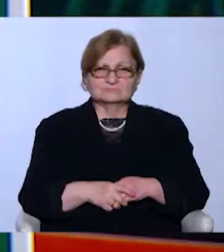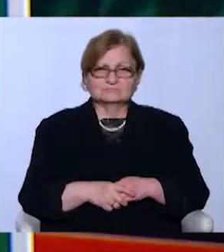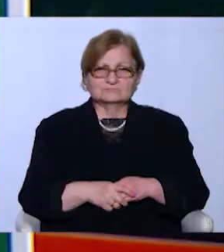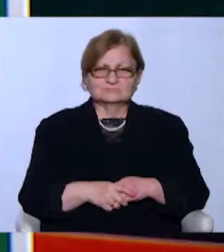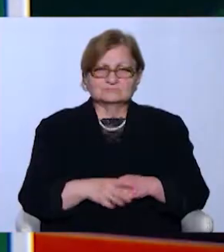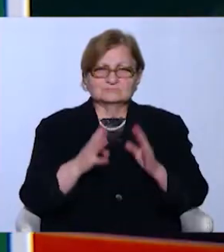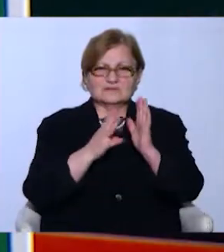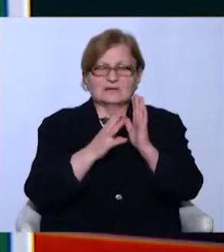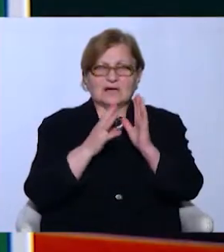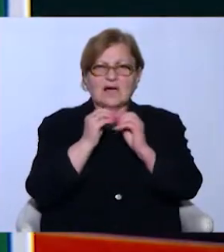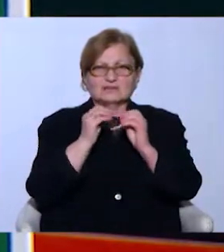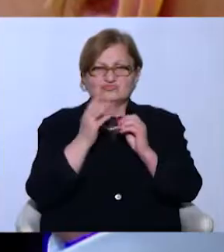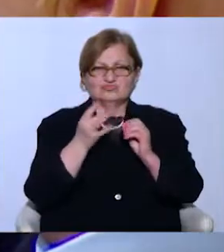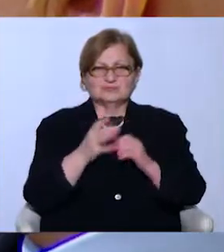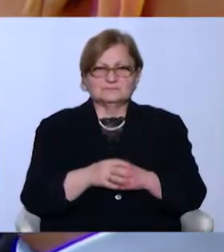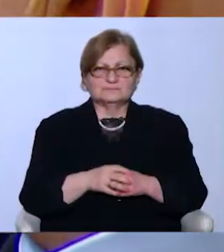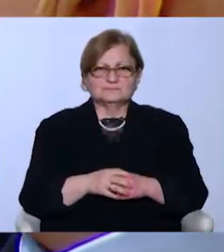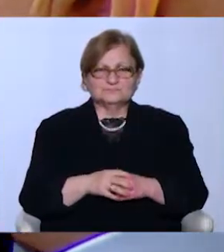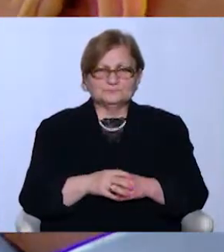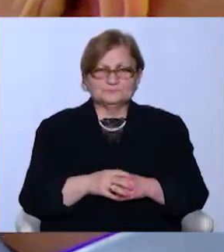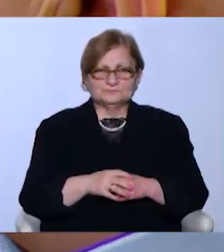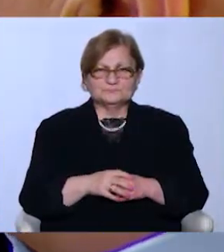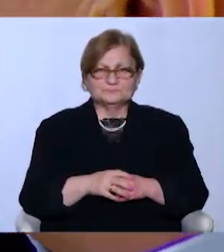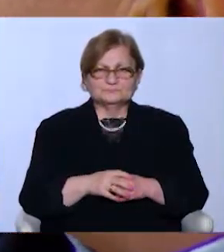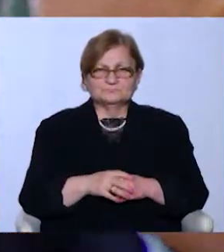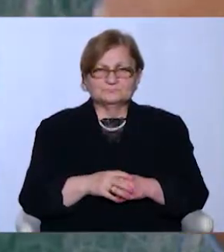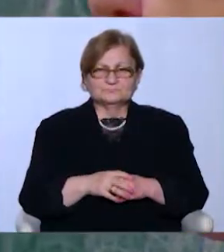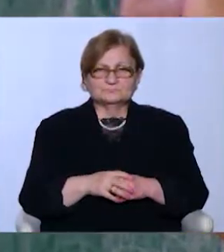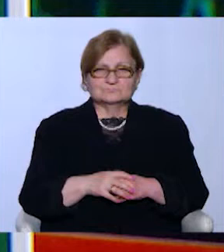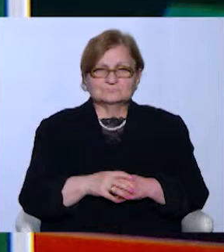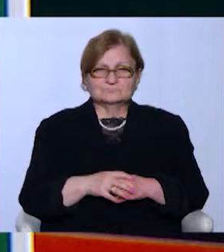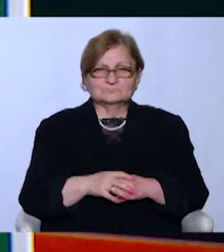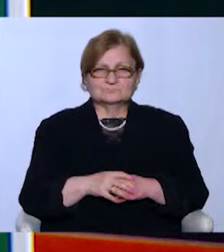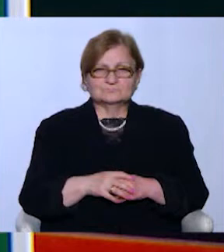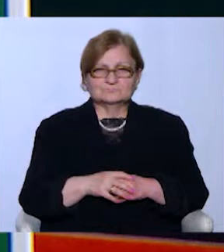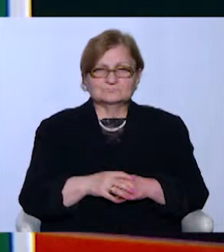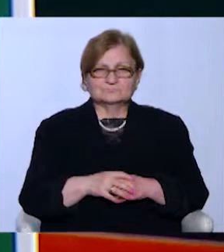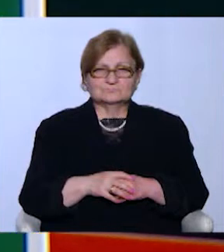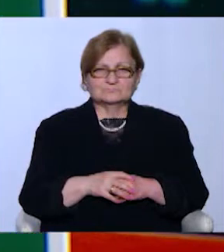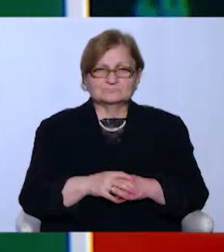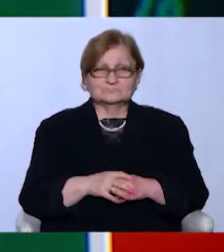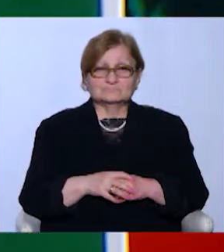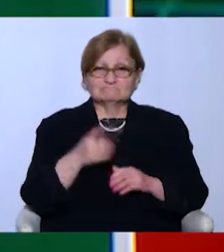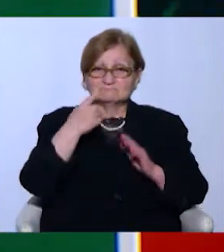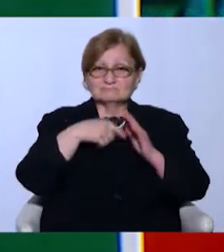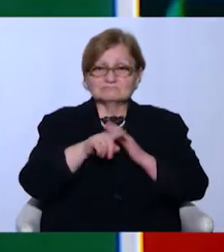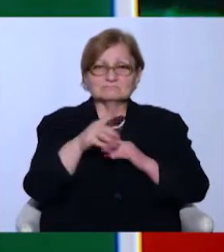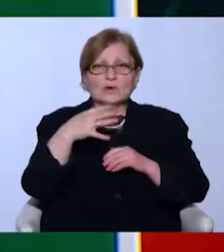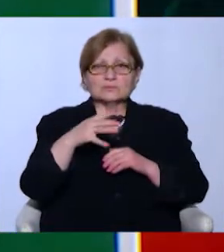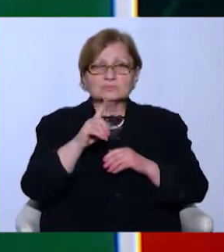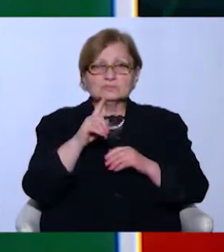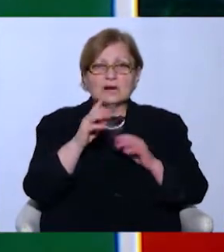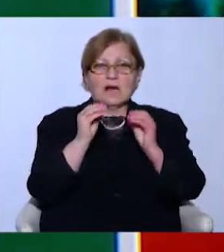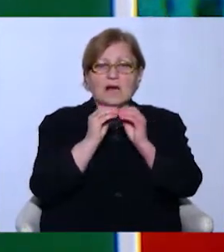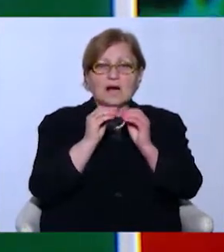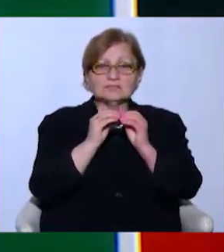8 9 და 10. აი რა არის 40?